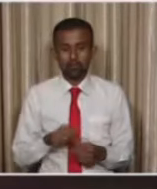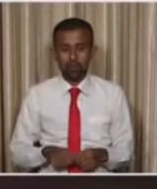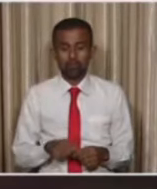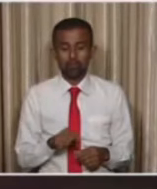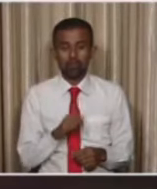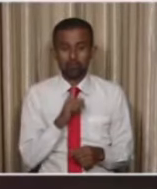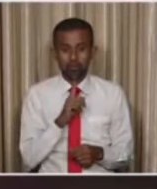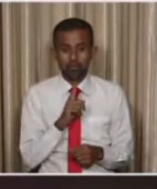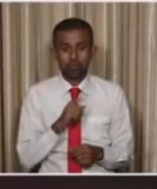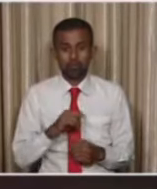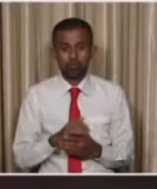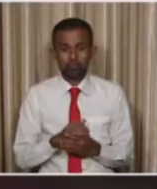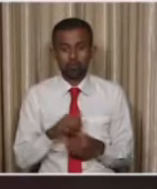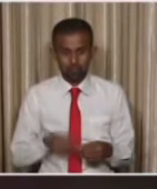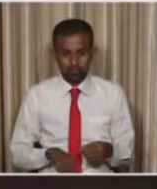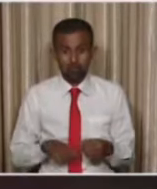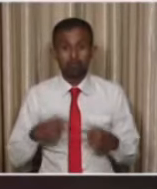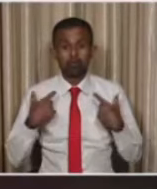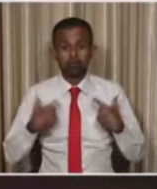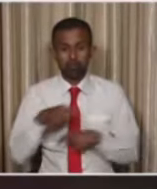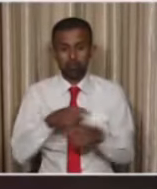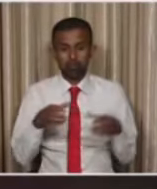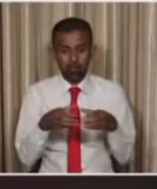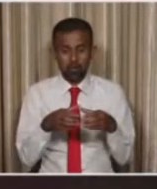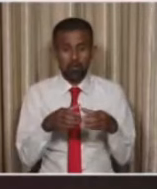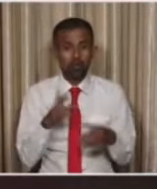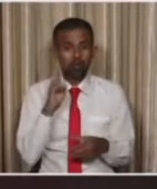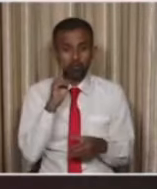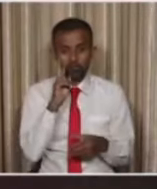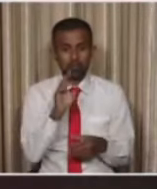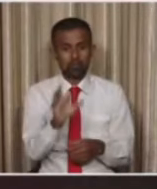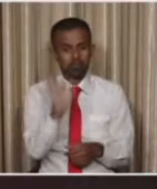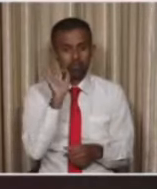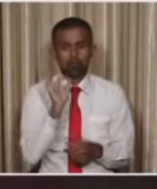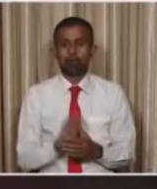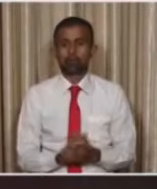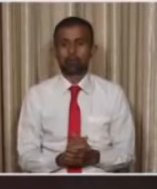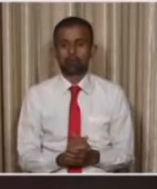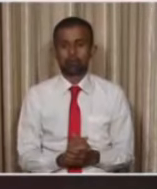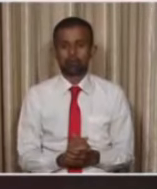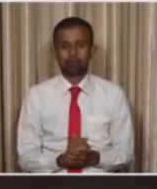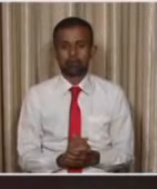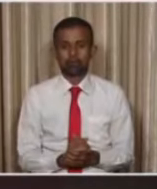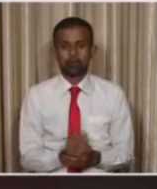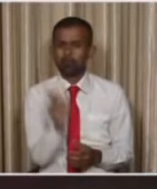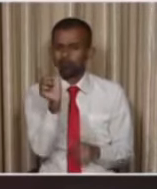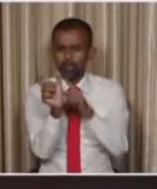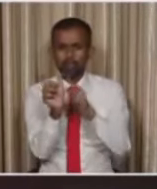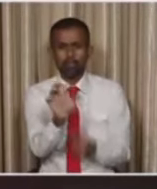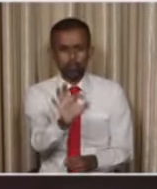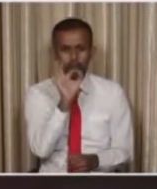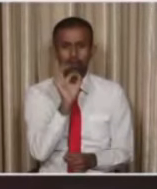මේගොල්ලෝ රාජපක්ෂ පවුල ඇතුළු මේ සෙට් එක රනිල් වික්‍රමසිංහව තෝරගත්තා. ඒකයි වචනේ තෝරා